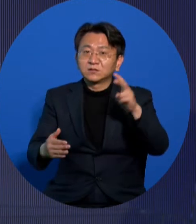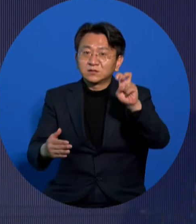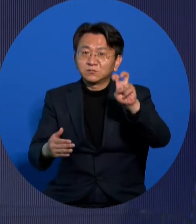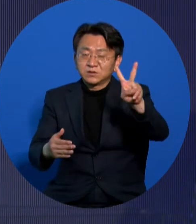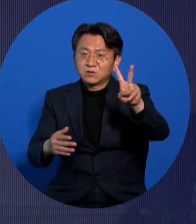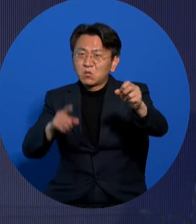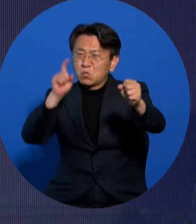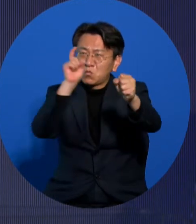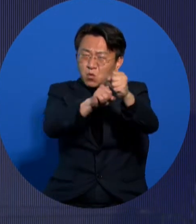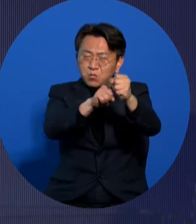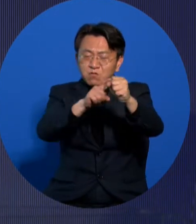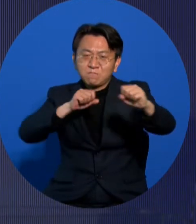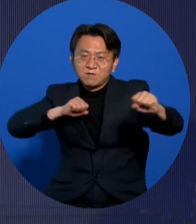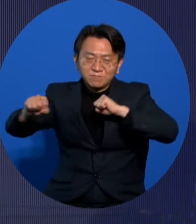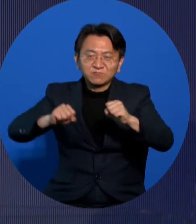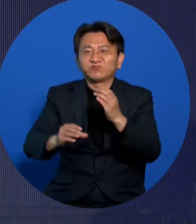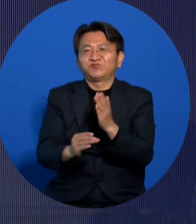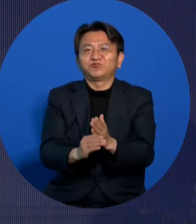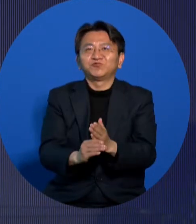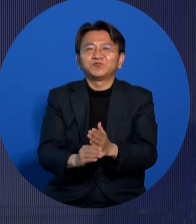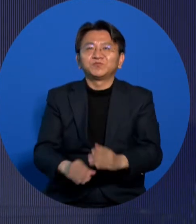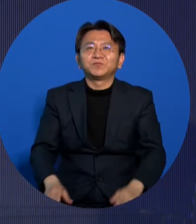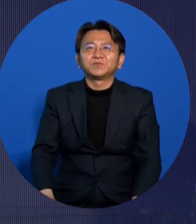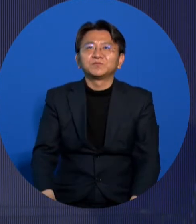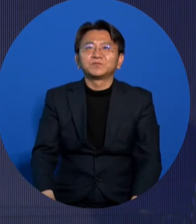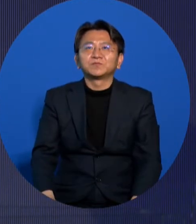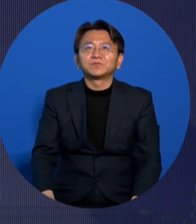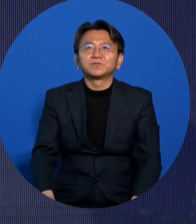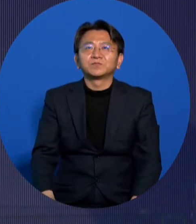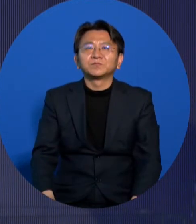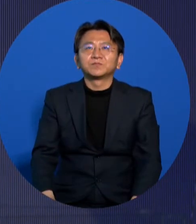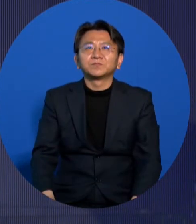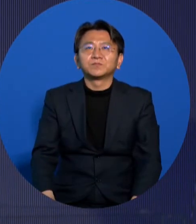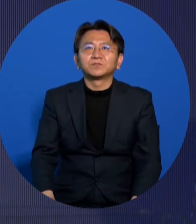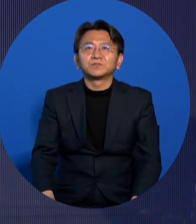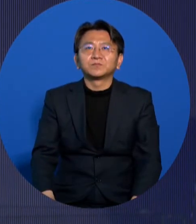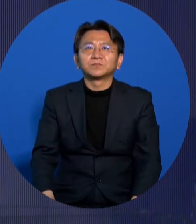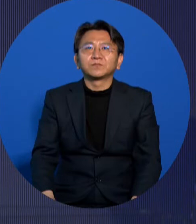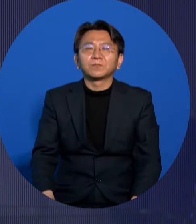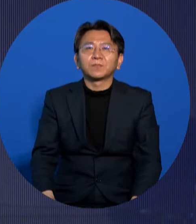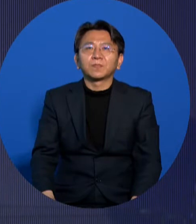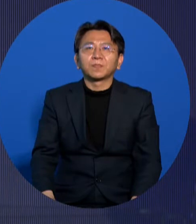목표를 가져가고 있습니다. 그래서 우리가 오늘